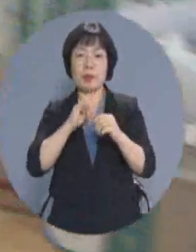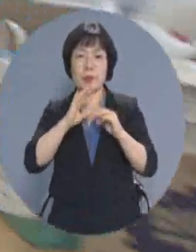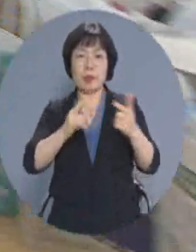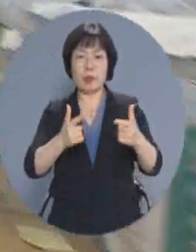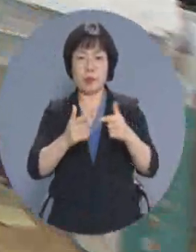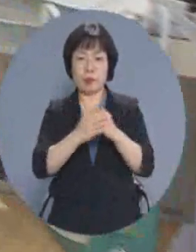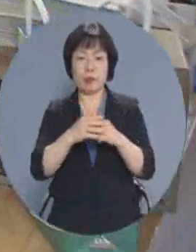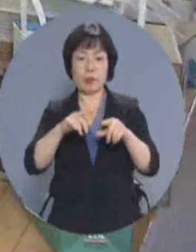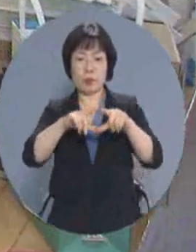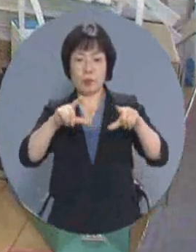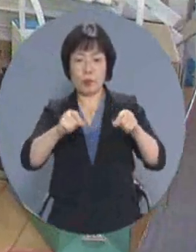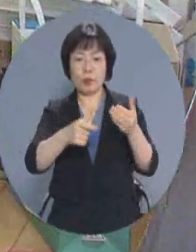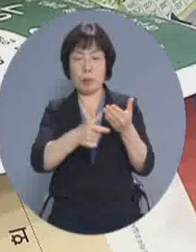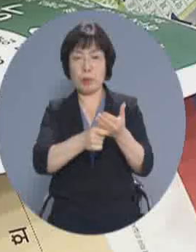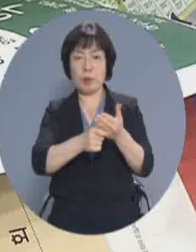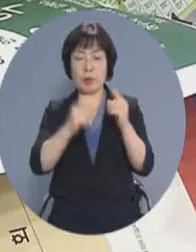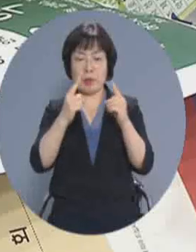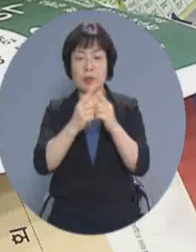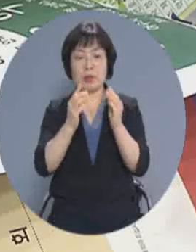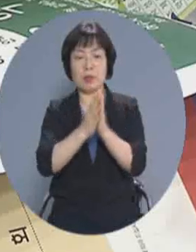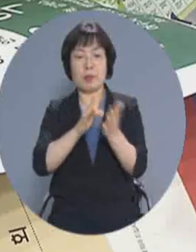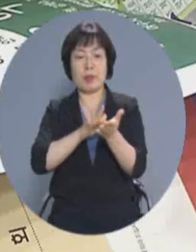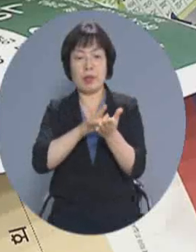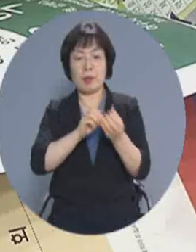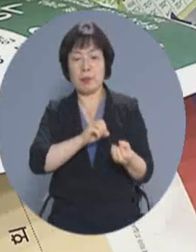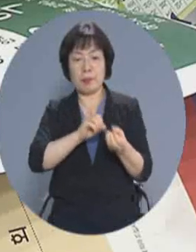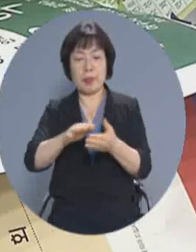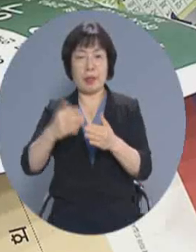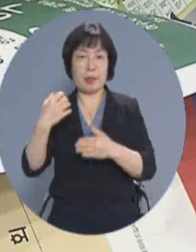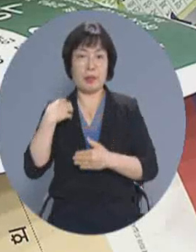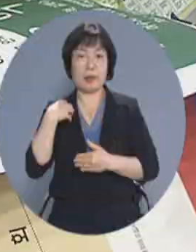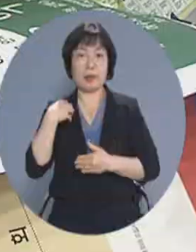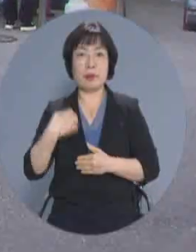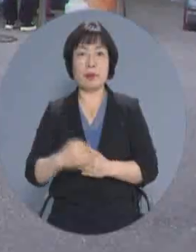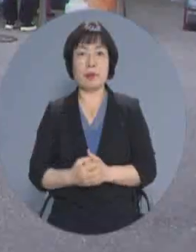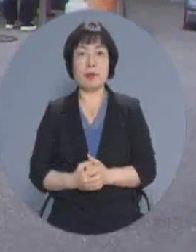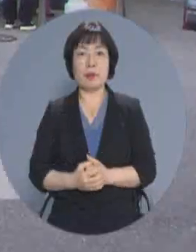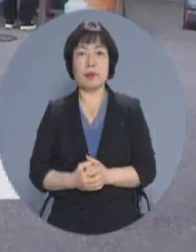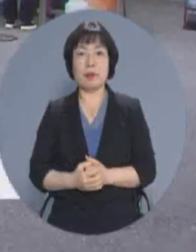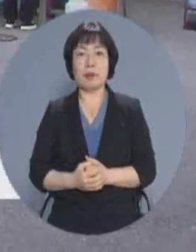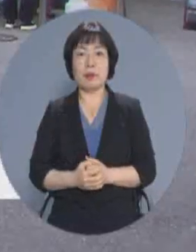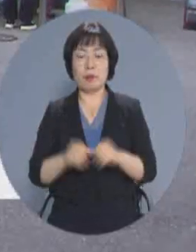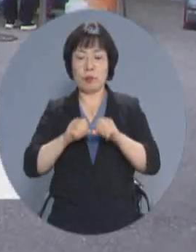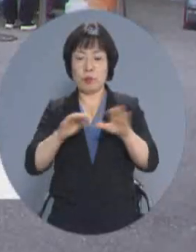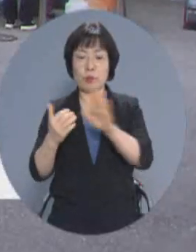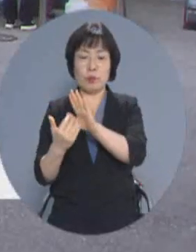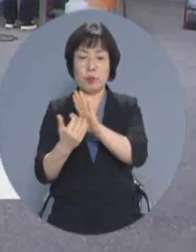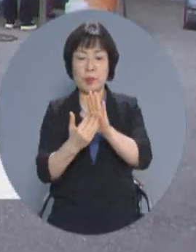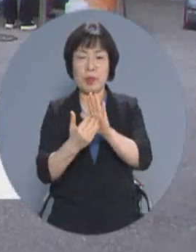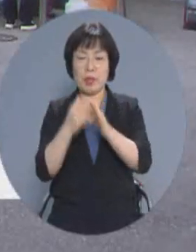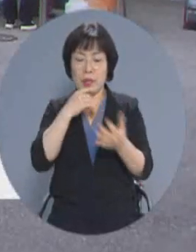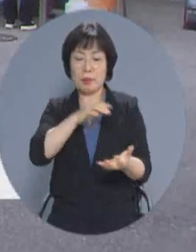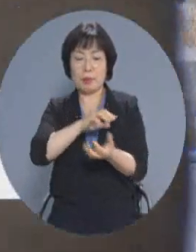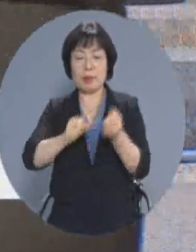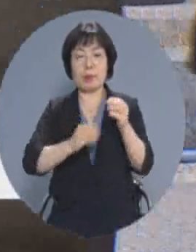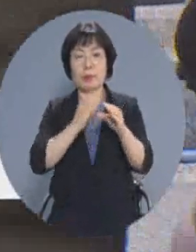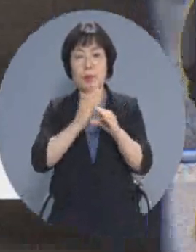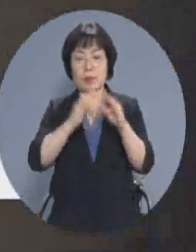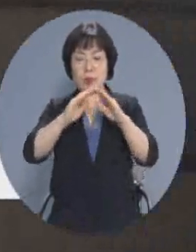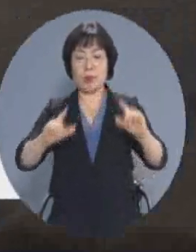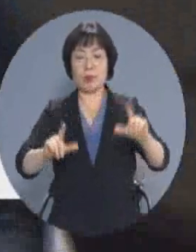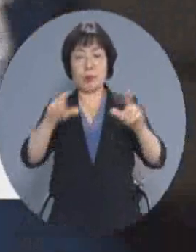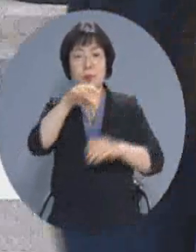아니라 건강관리 키트와 처방한 약을 환자들에게 배송하고 있습니다. 확산 차단에 총력을 다하고 있지만